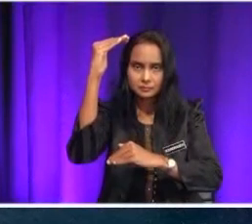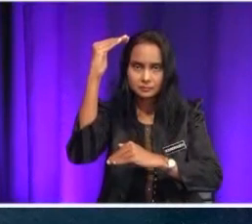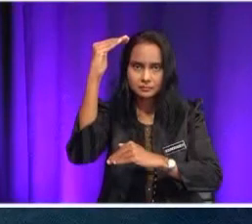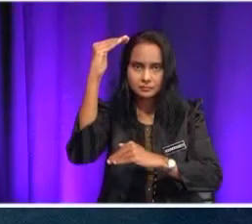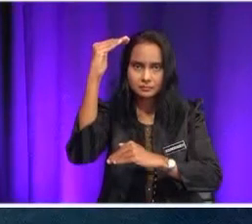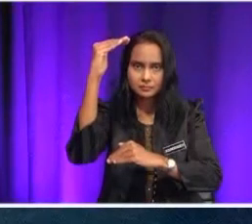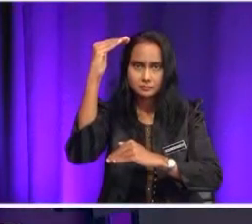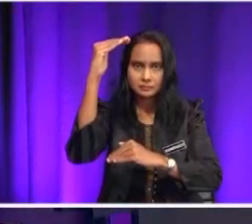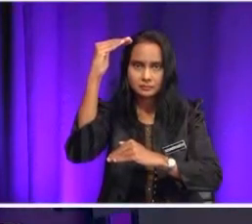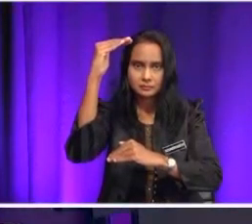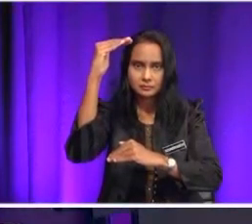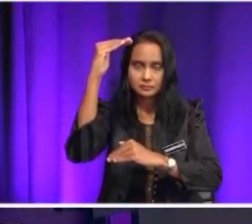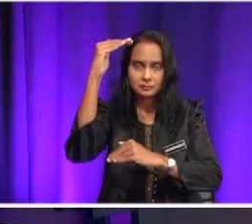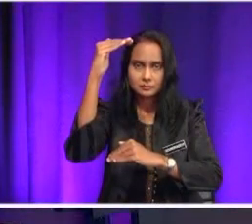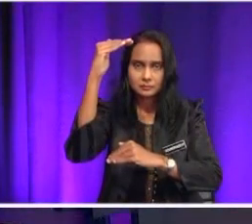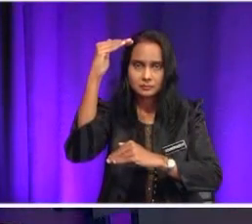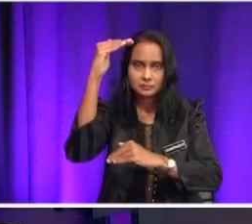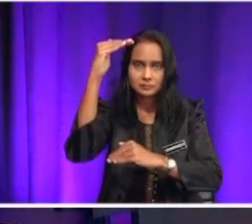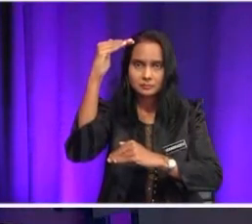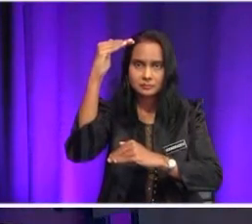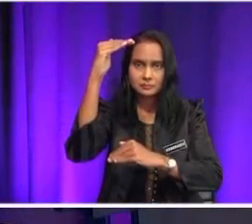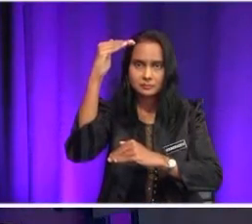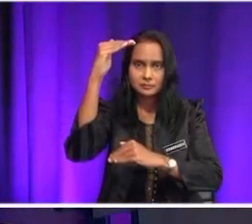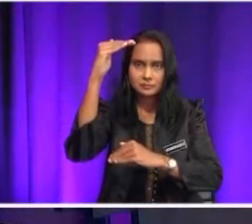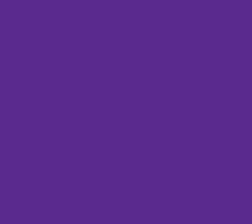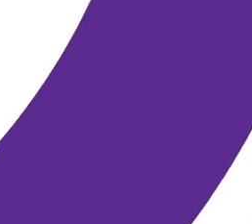memberi sumbangan dalam proses pengeluaran